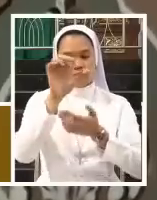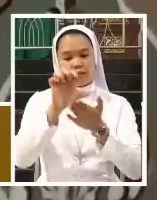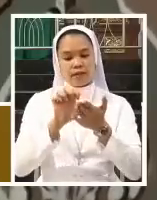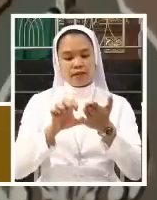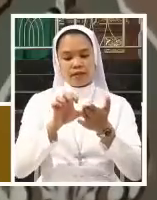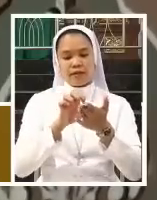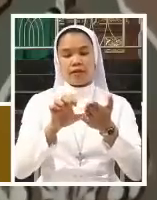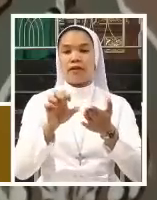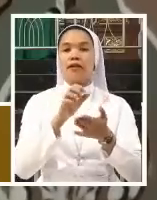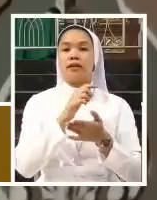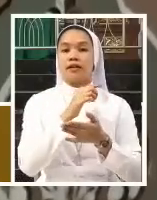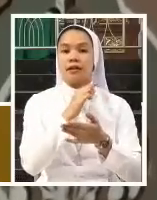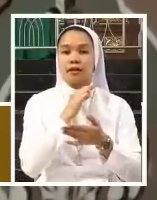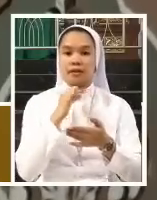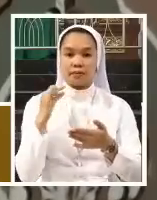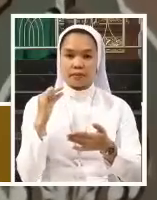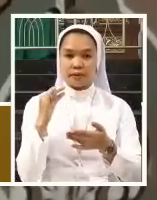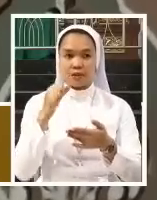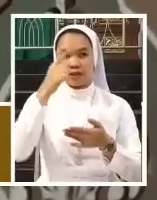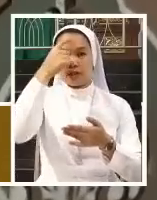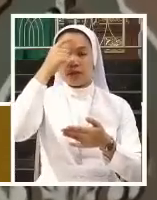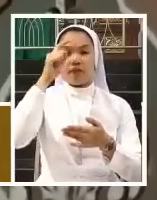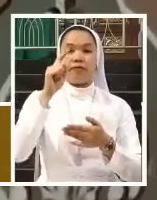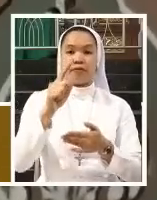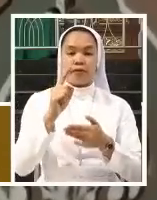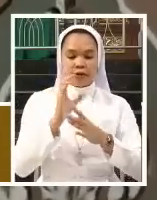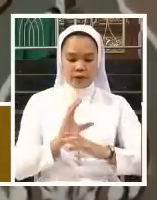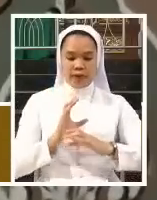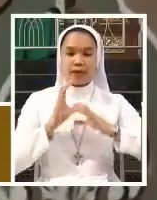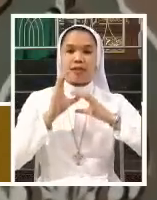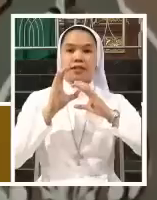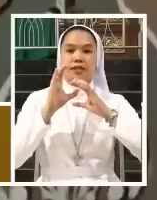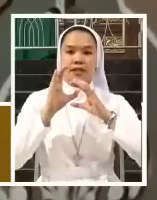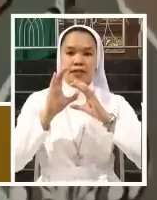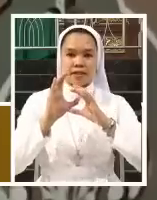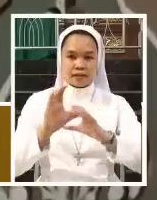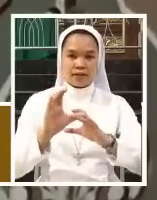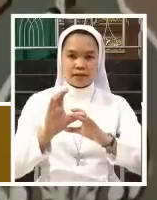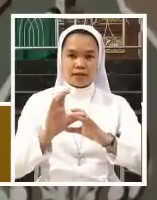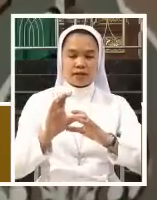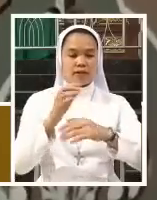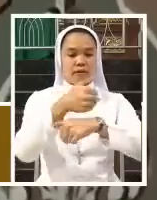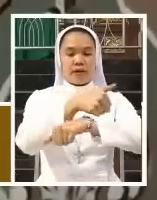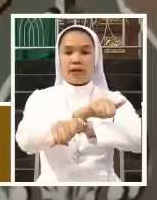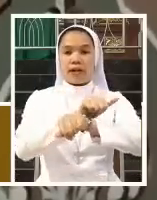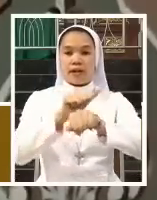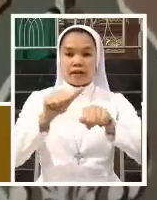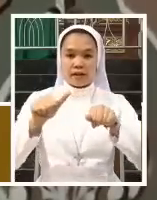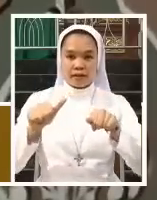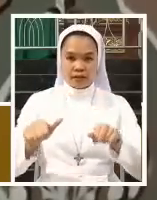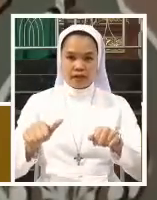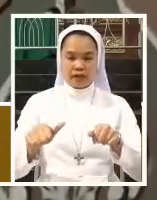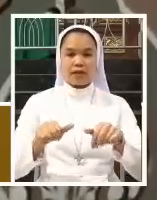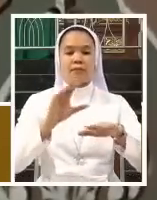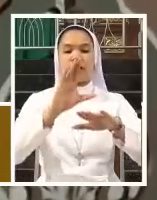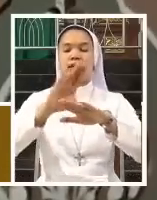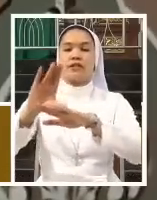o obispo, o para sa pagkonsagrar kang altar, kan mga poste kang